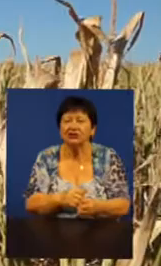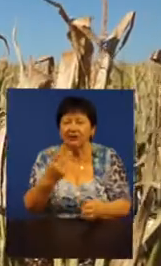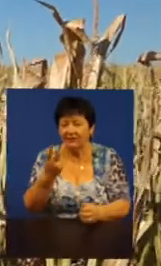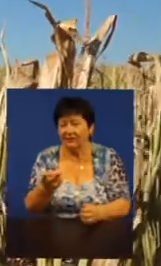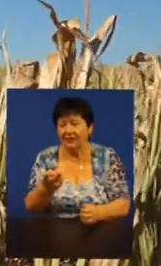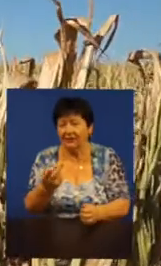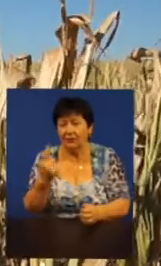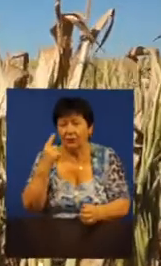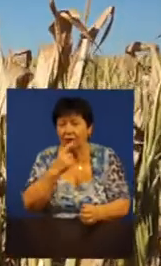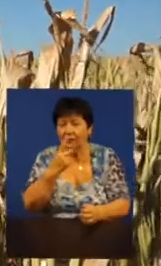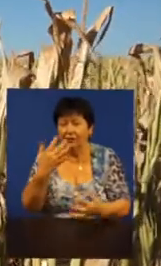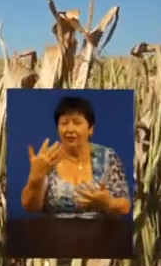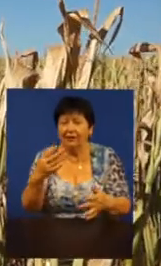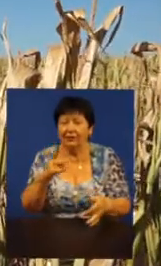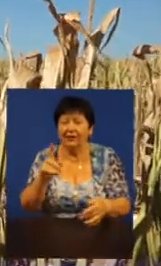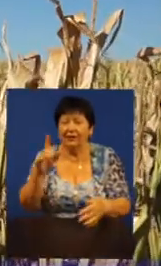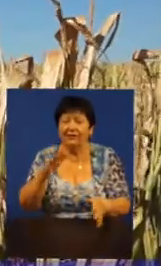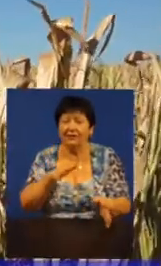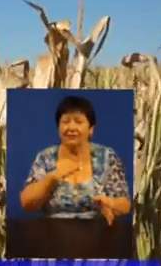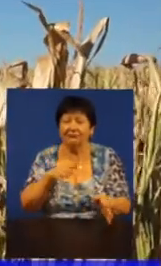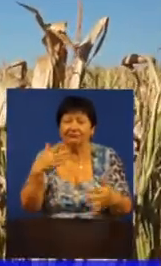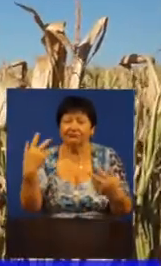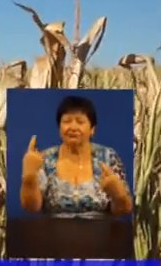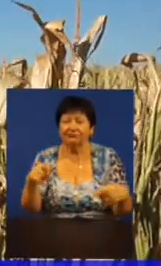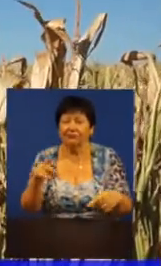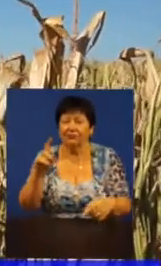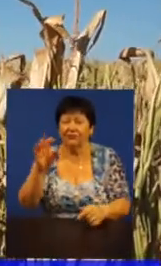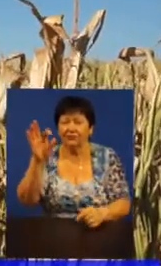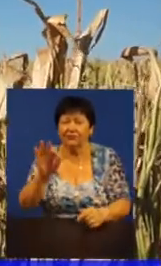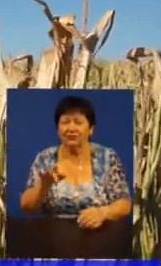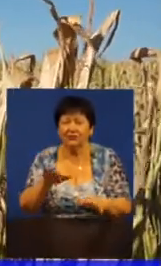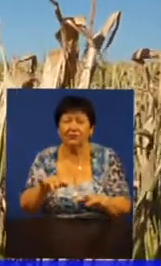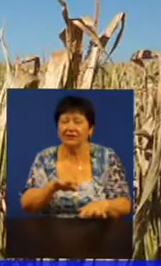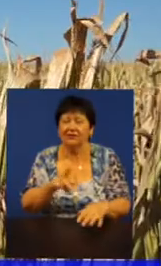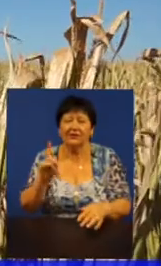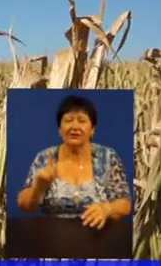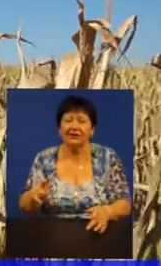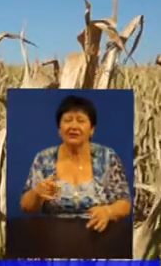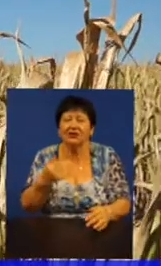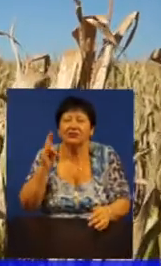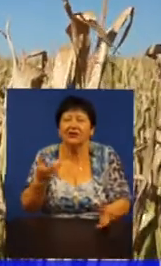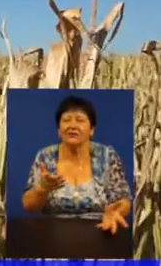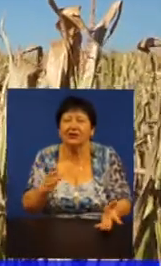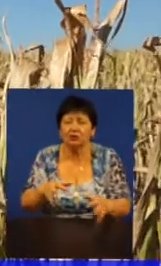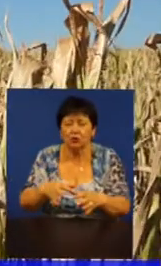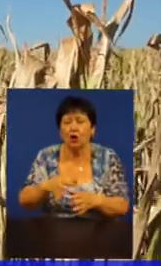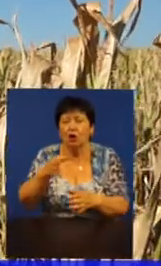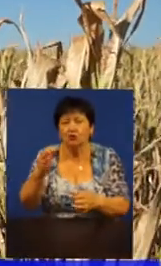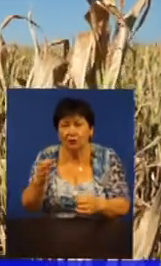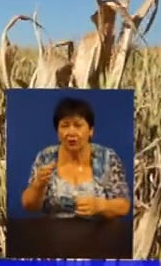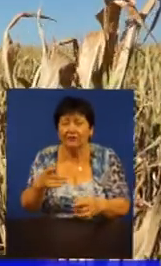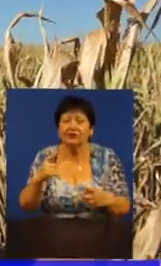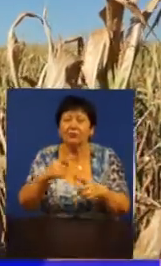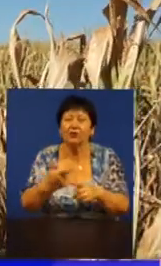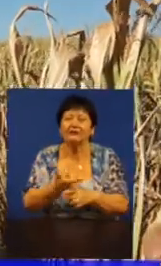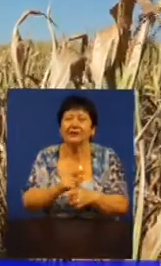cu ochiul liber că e afectat 100%, practic nu este nici o nădejde, nici un știulete nu este. Și în plus la